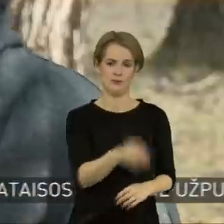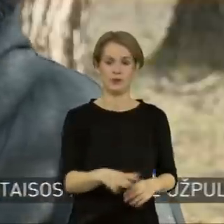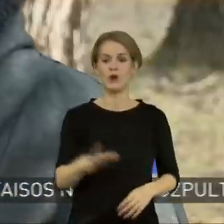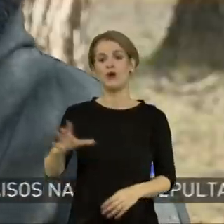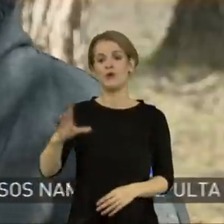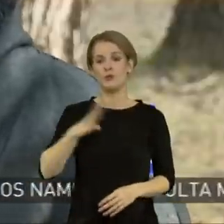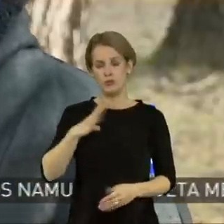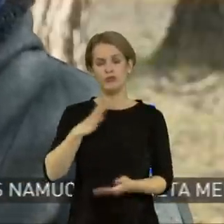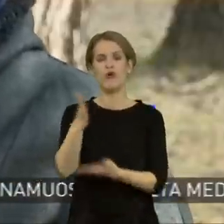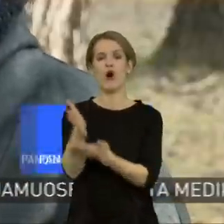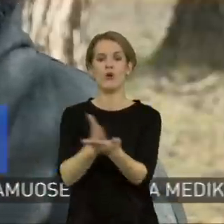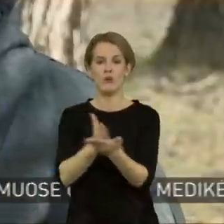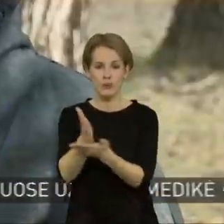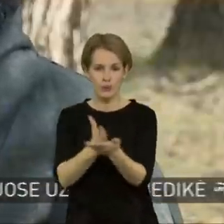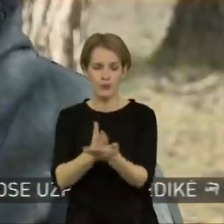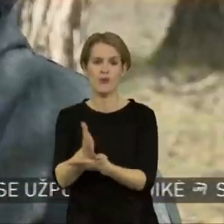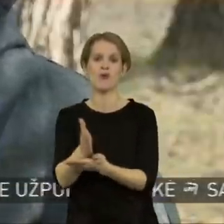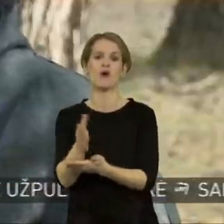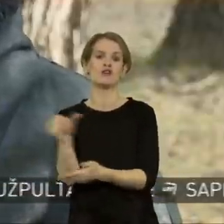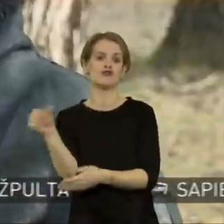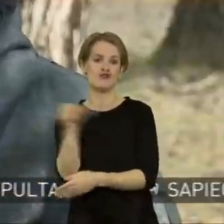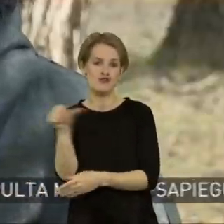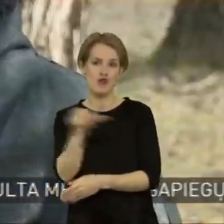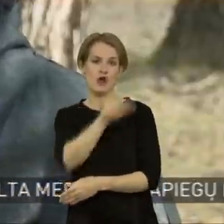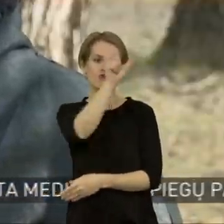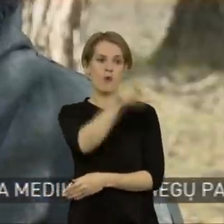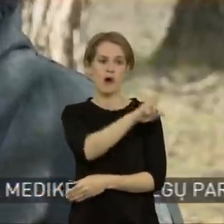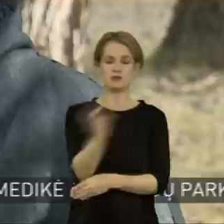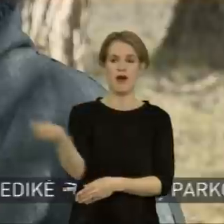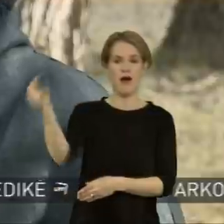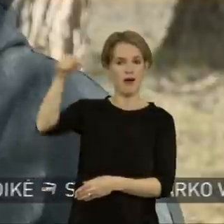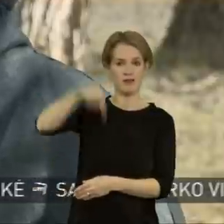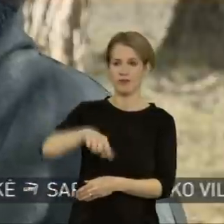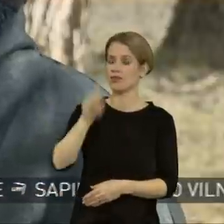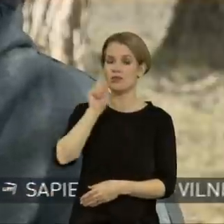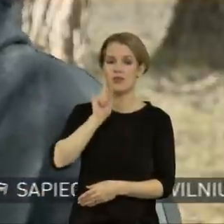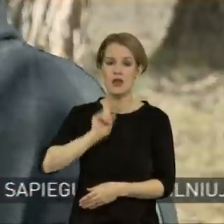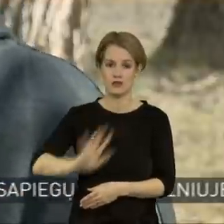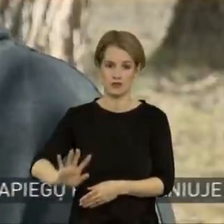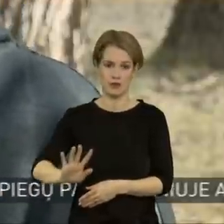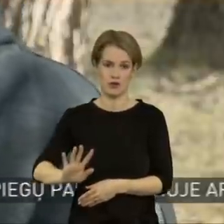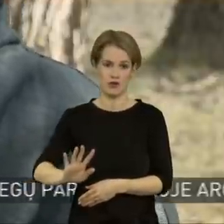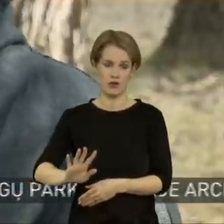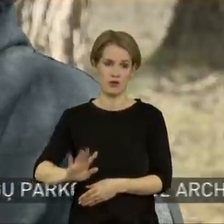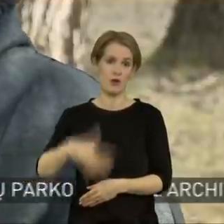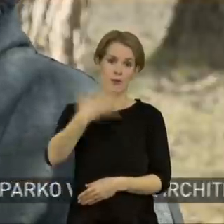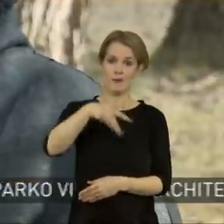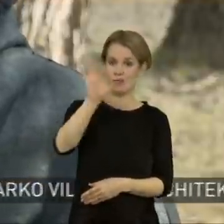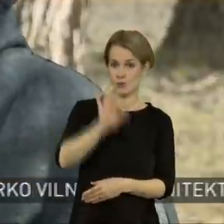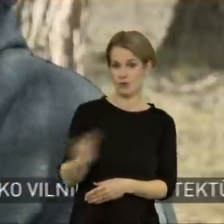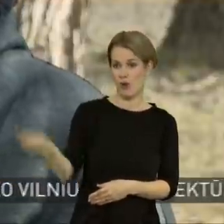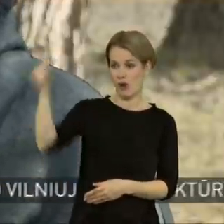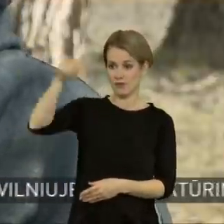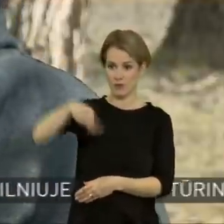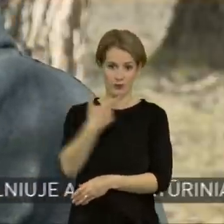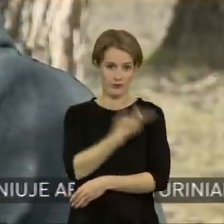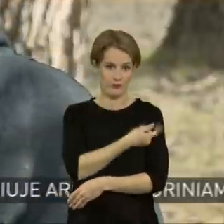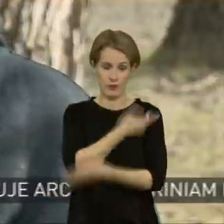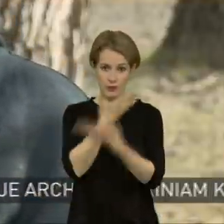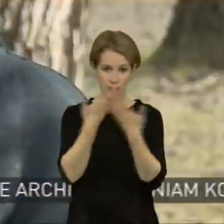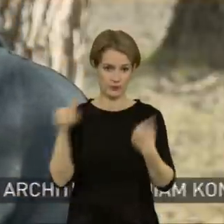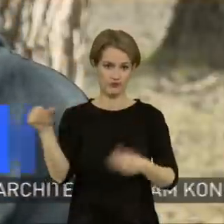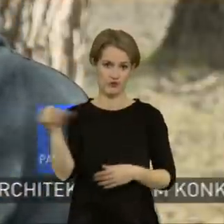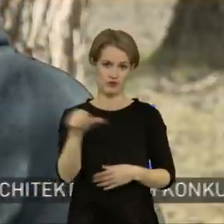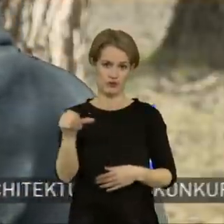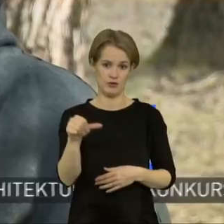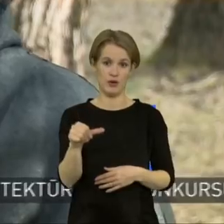šeštadienį gyventojai nenorėjo patys pagal nustatytą grafiką ateiti ir pusę neatvyko. Tai žinote, labai abejojam